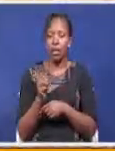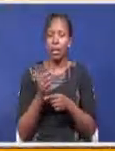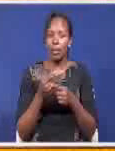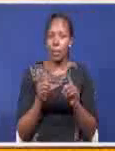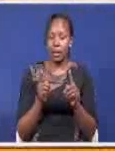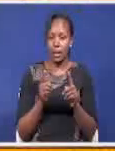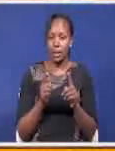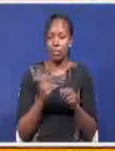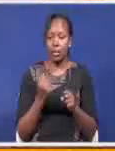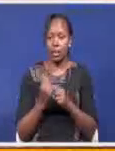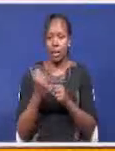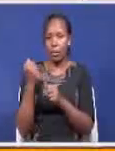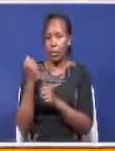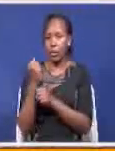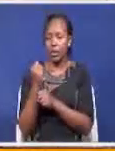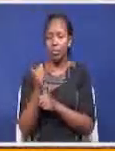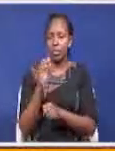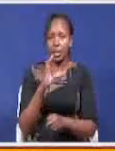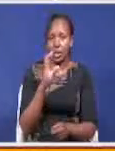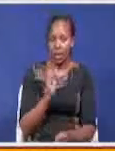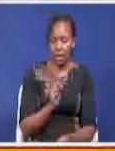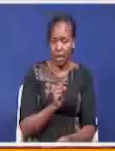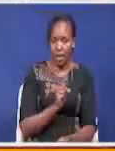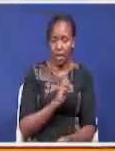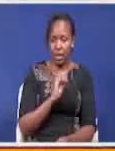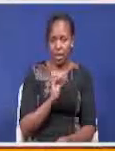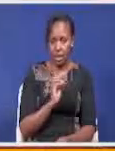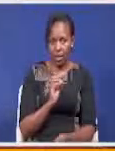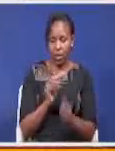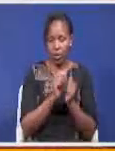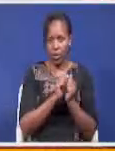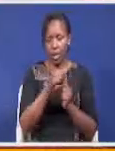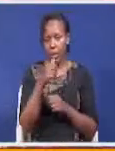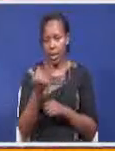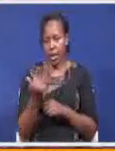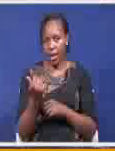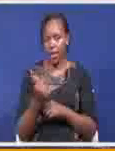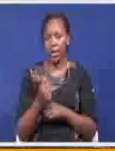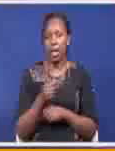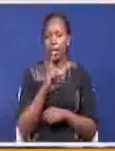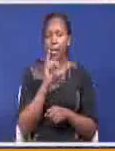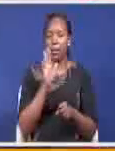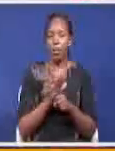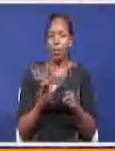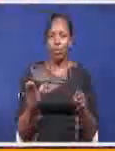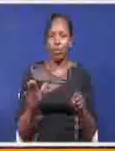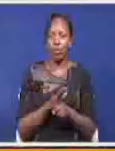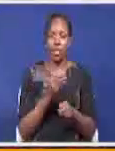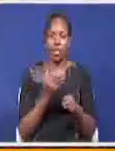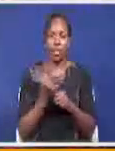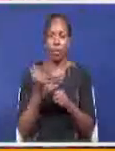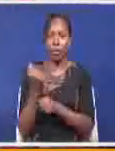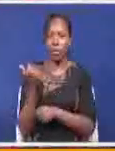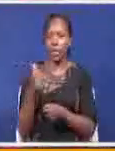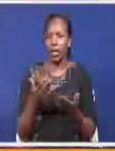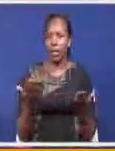kuwa tambaru CS Kithure Kindiki wena bari hata no akamunga mukono kiribu nde boroke gwa kienda kiri gutongoreria